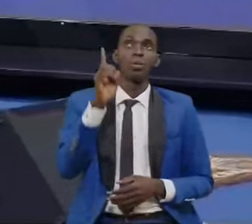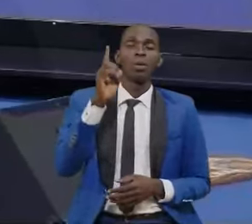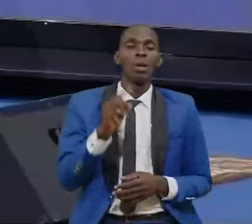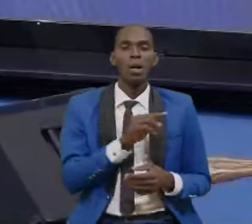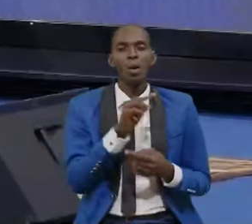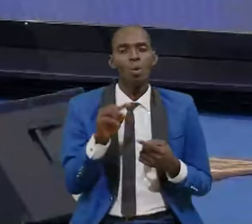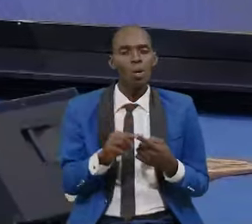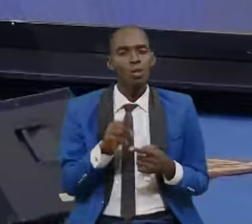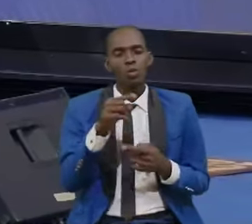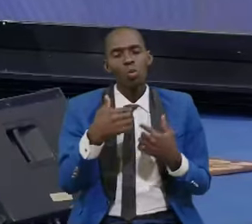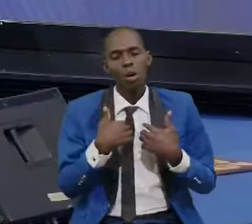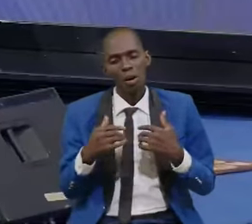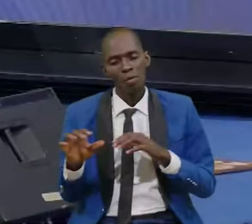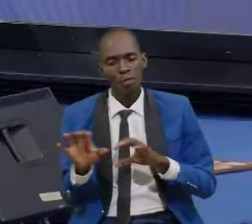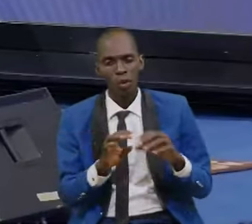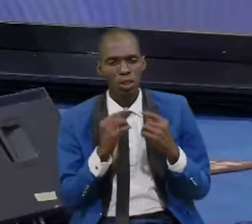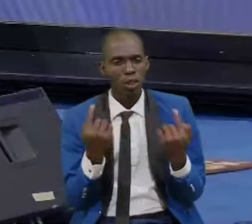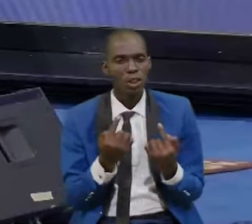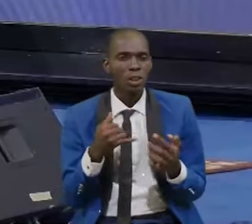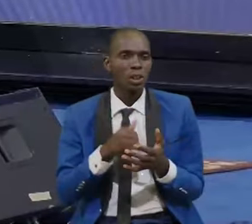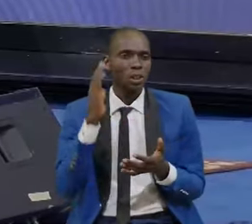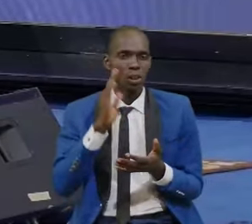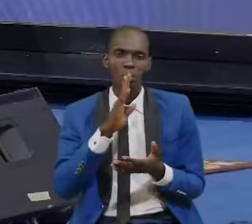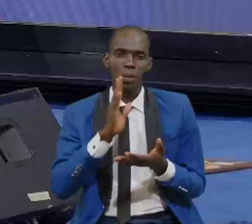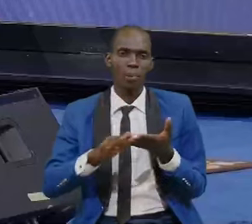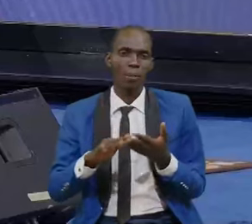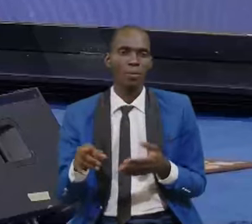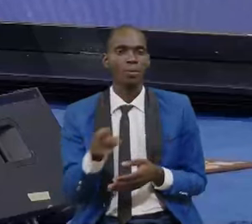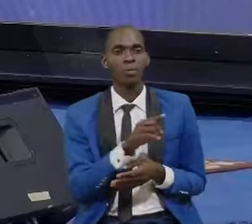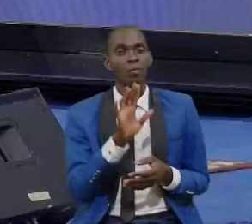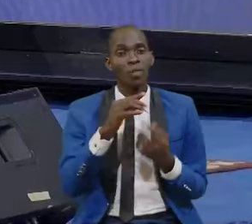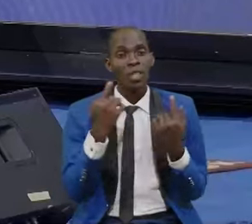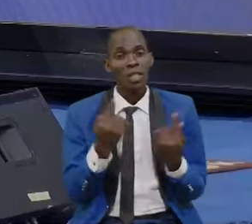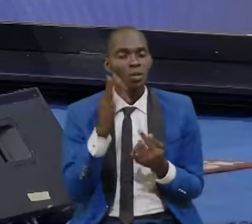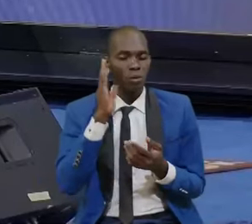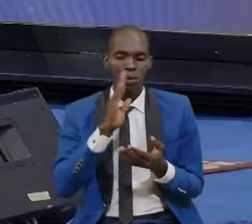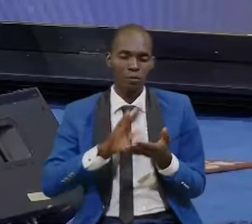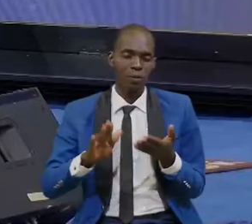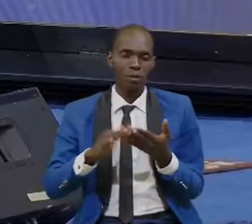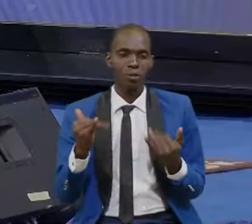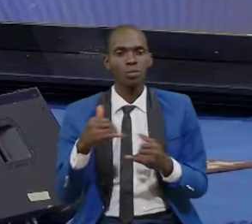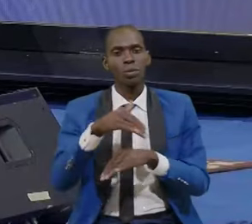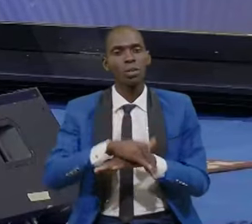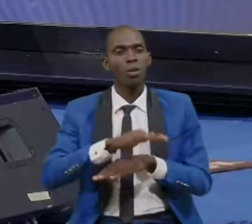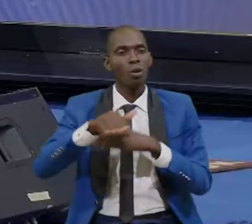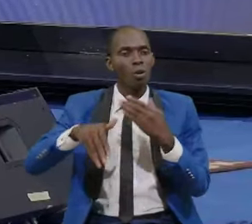a commis des péchés, ils lui seront pardonnés. Tes péchés seront pardonnés ce